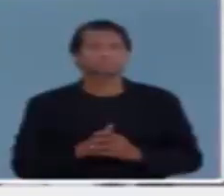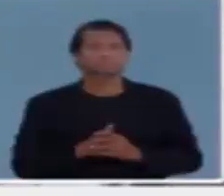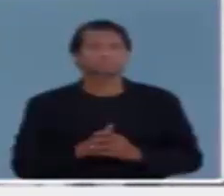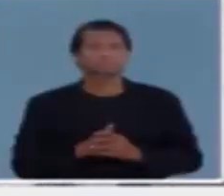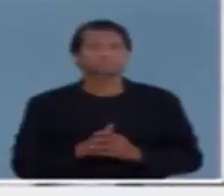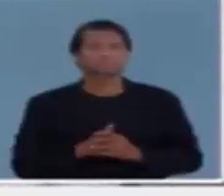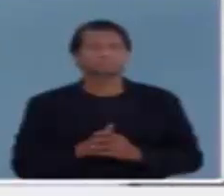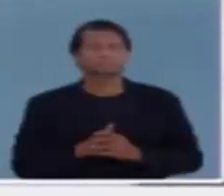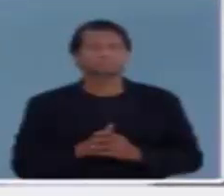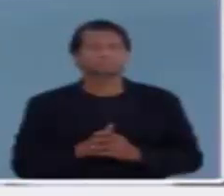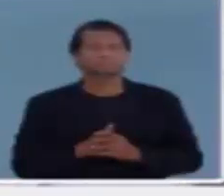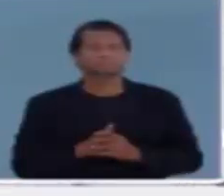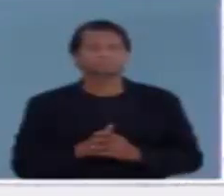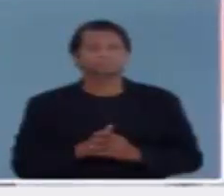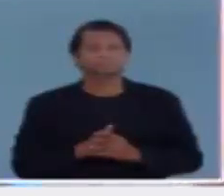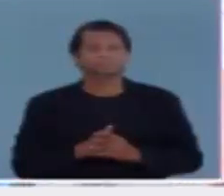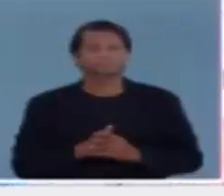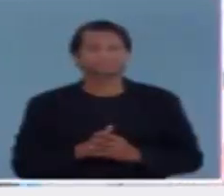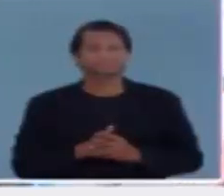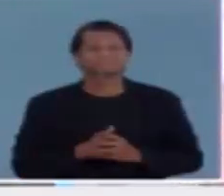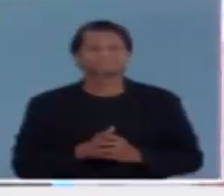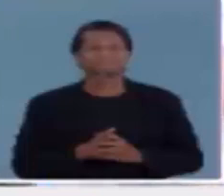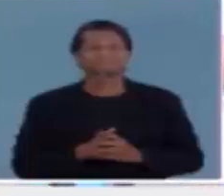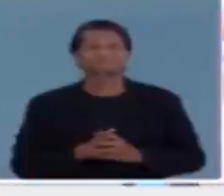Mas, sudah. Baik, kami informasikan.